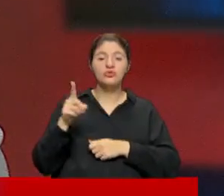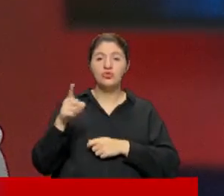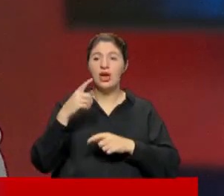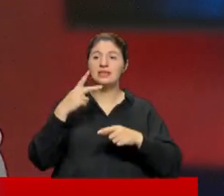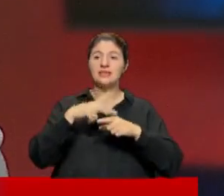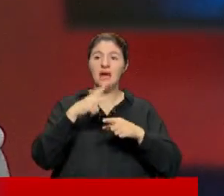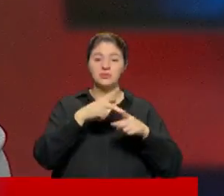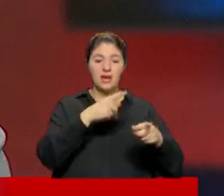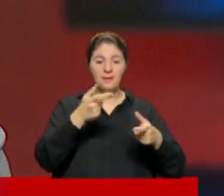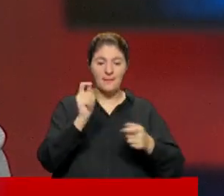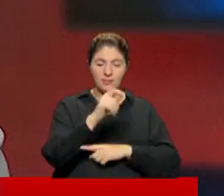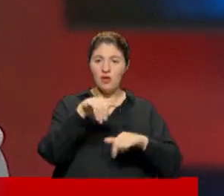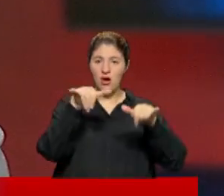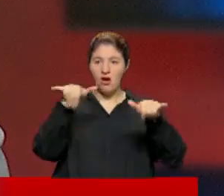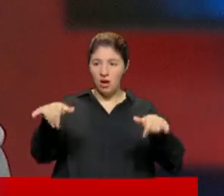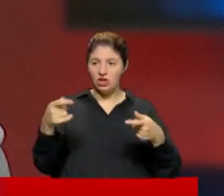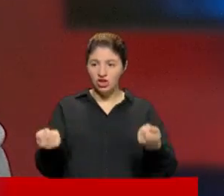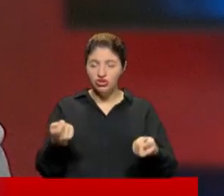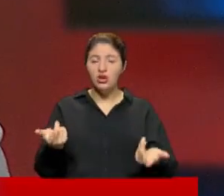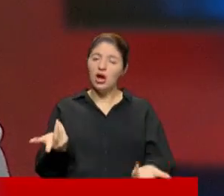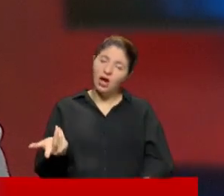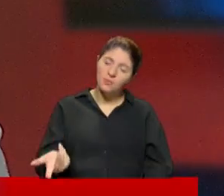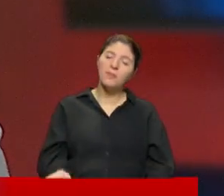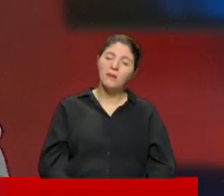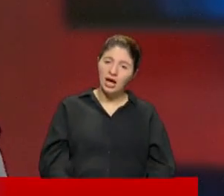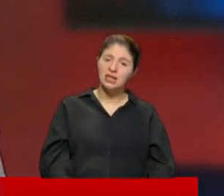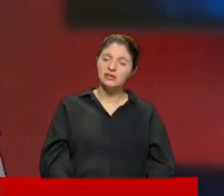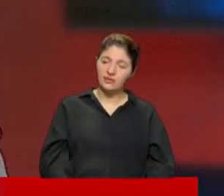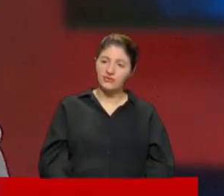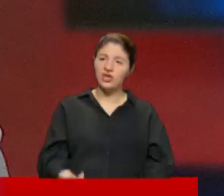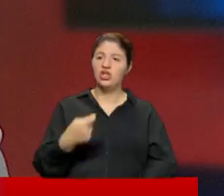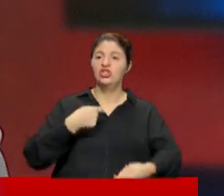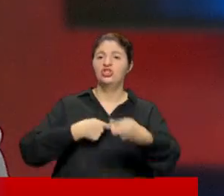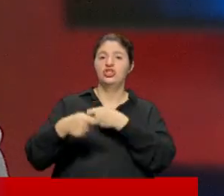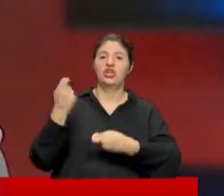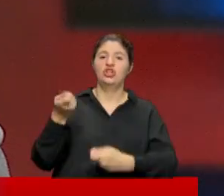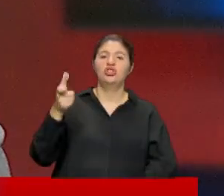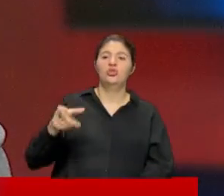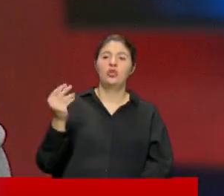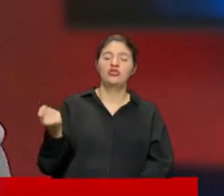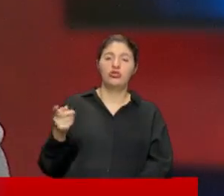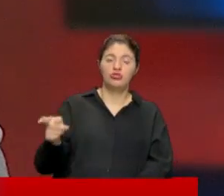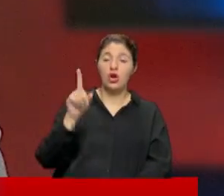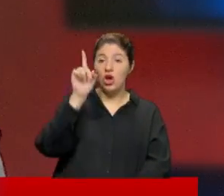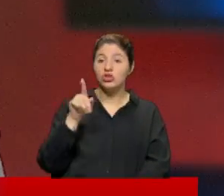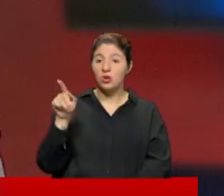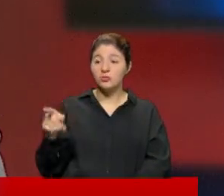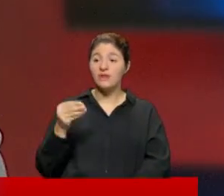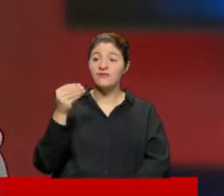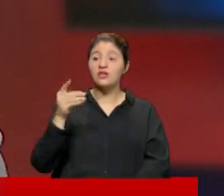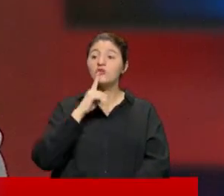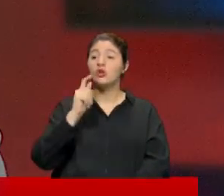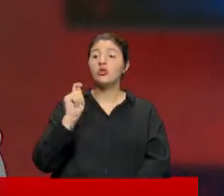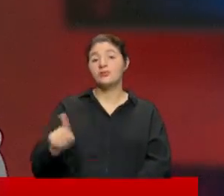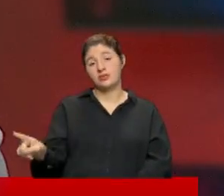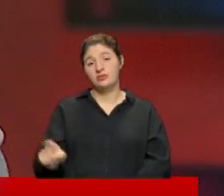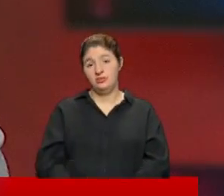memuruyla aynı işi yapıyor ama maalesef şirket işçisi olarak çalışıyor önce bunlara verdikleri sözü